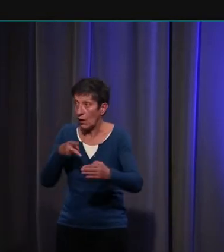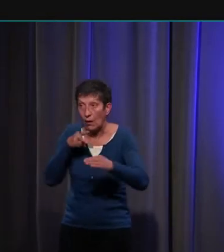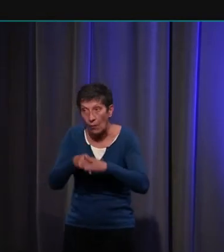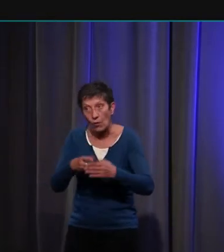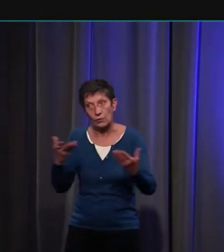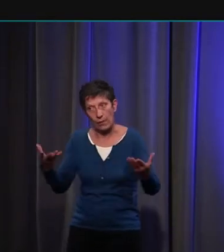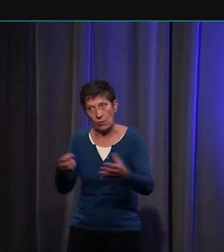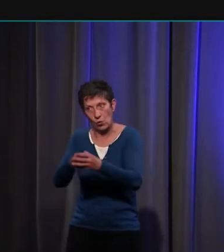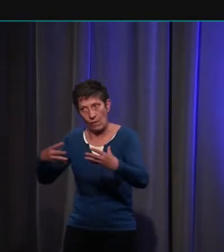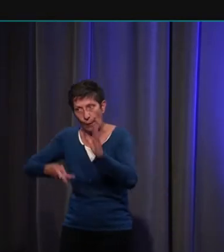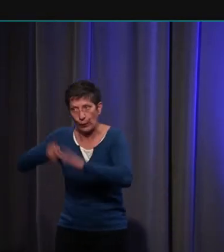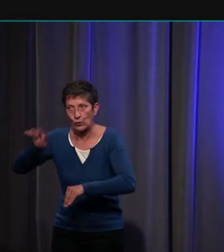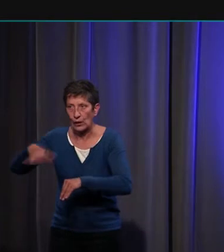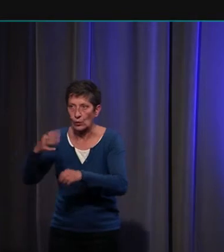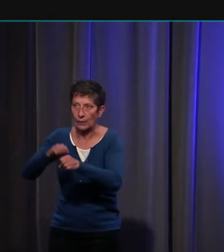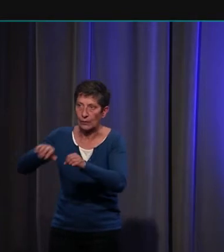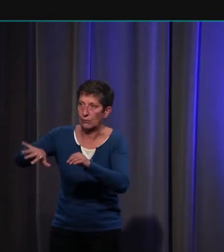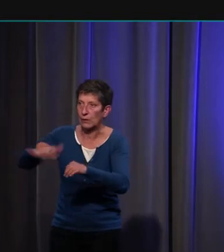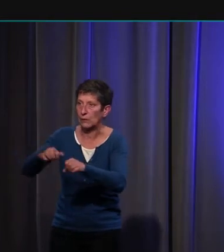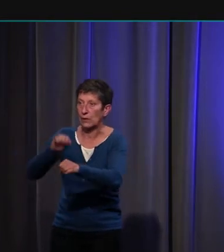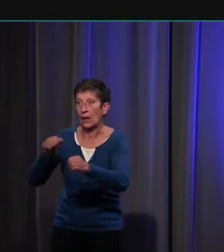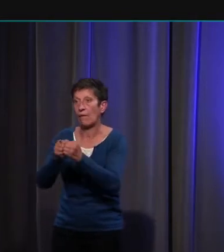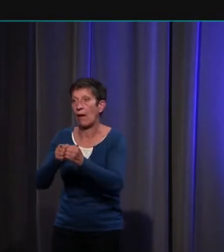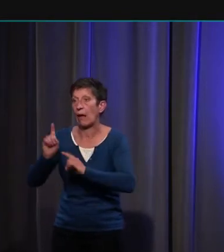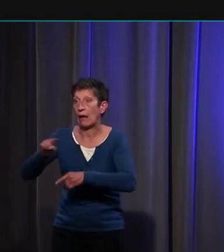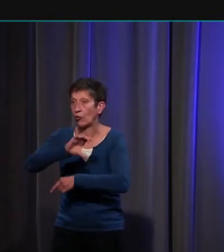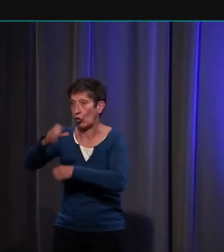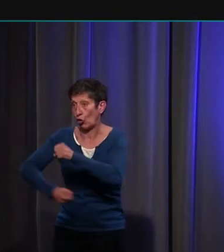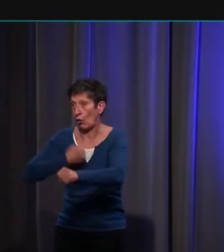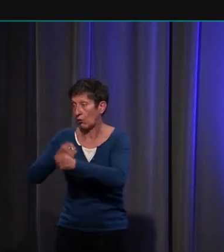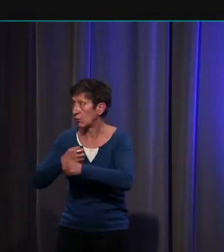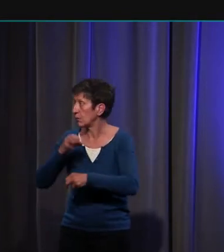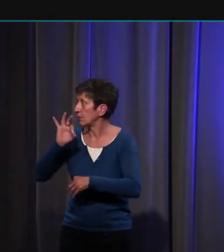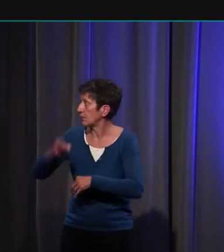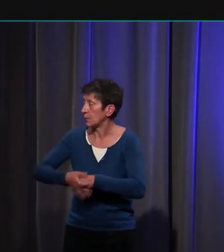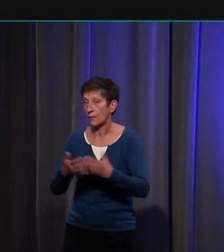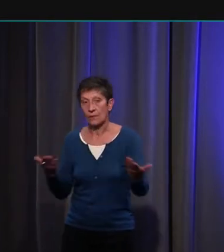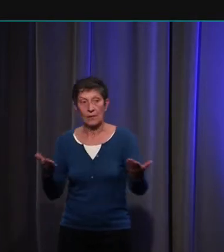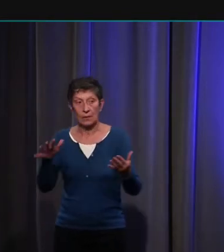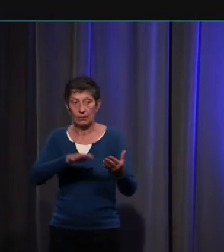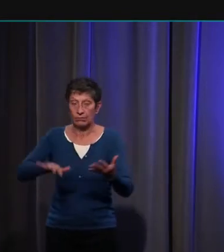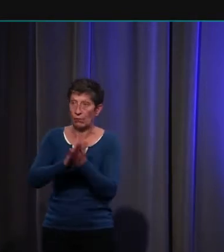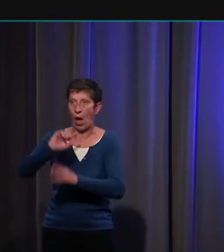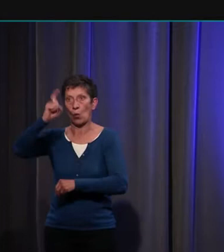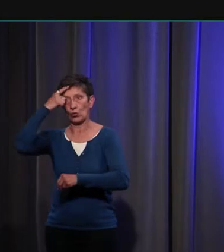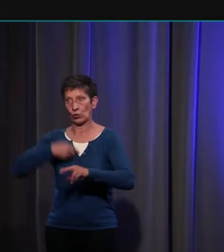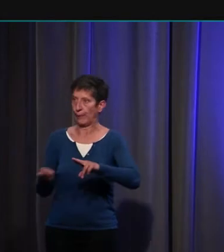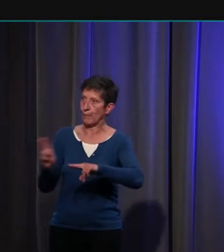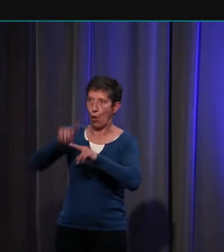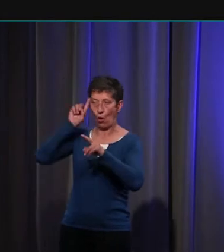guerre de cent ans et ça change beaucoup enfin la conscience très forte de mourir pour la patrie d'avoir un but